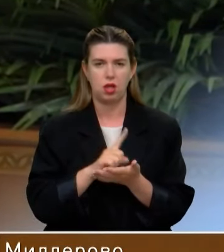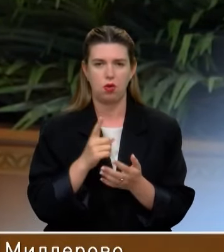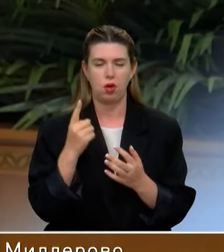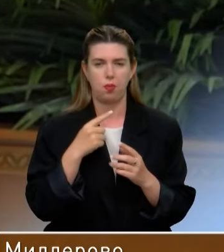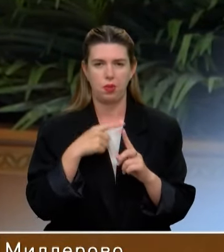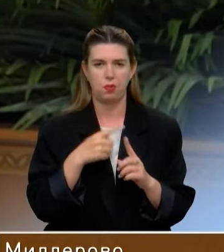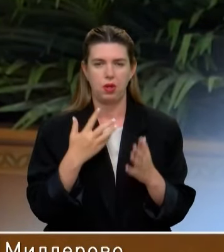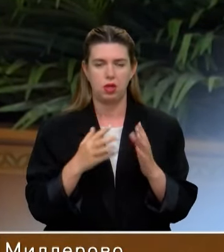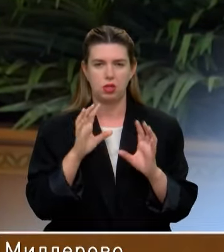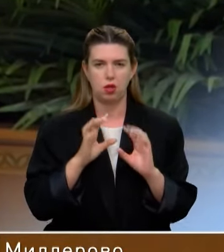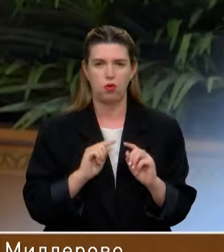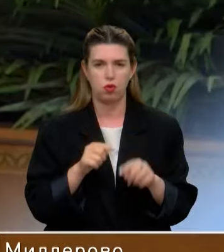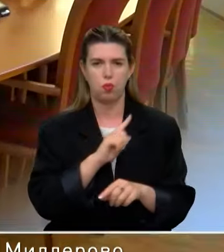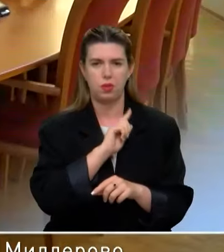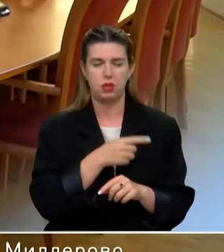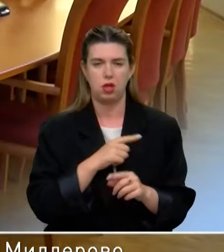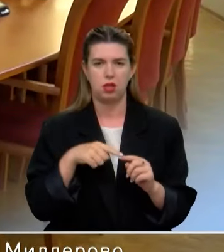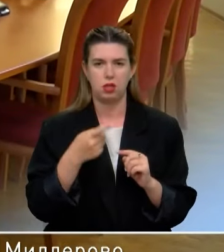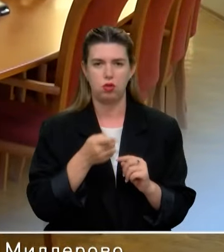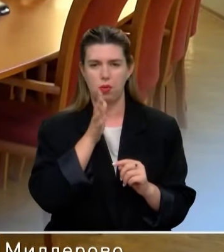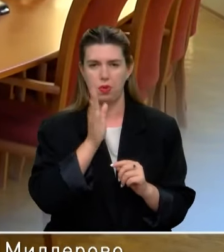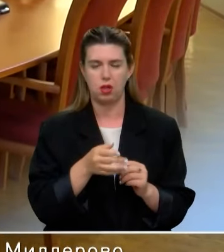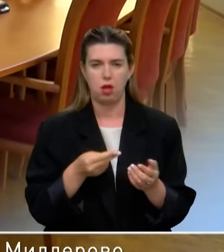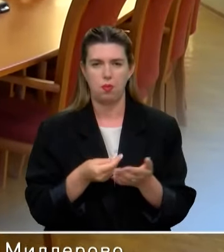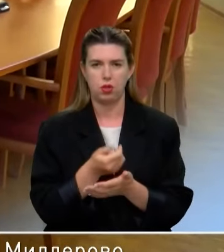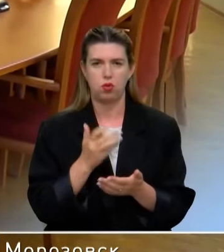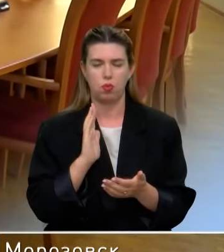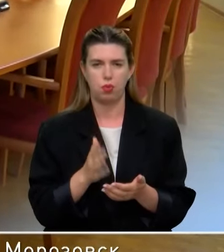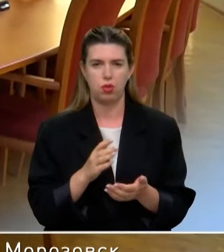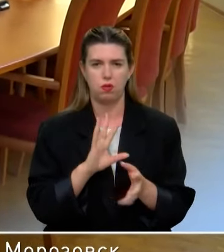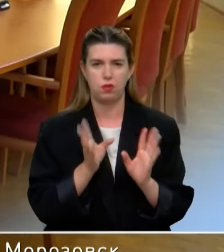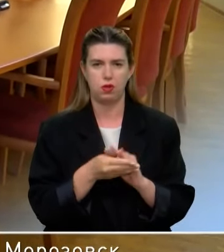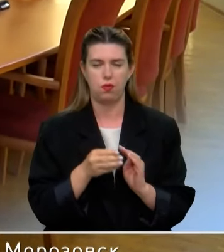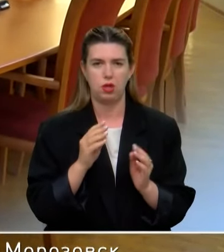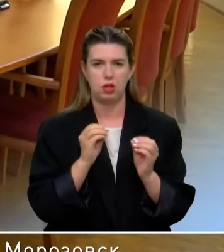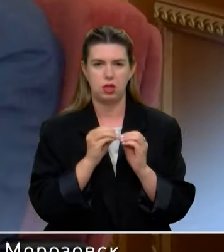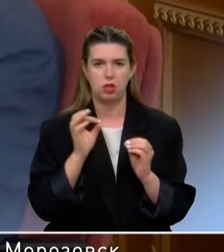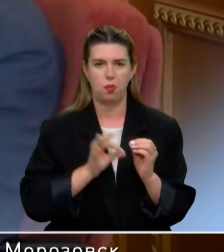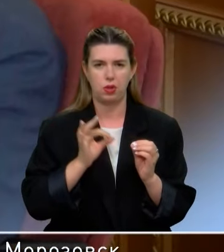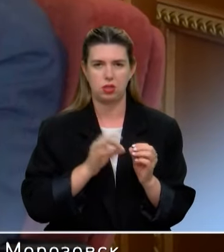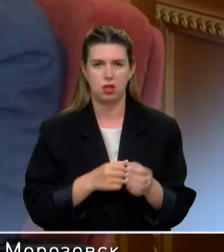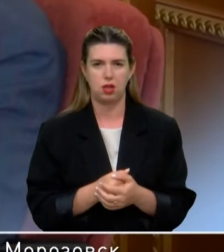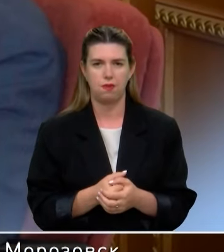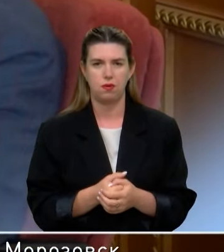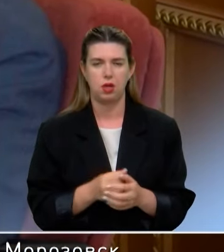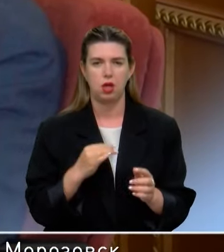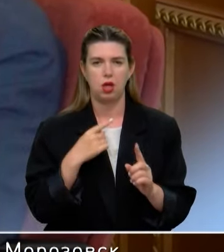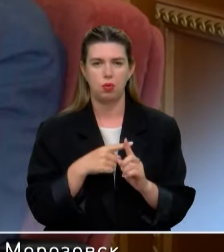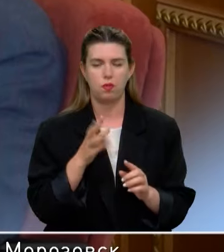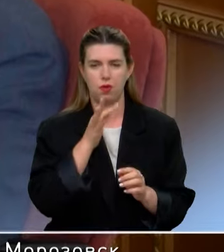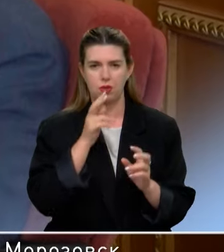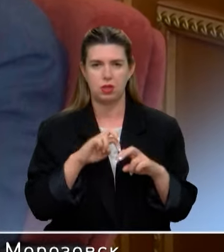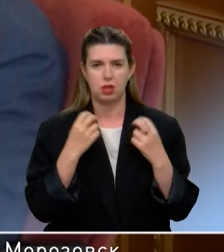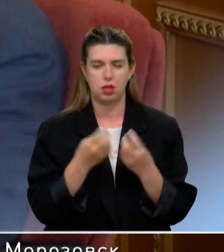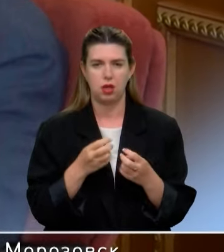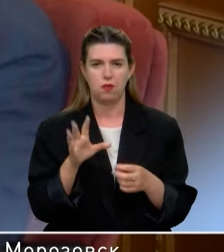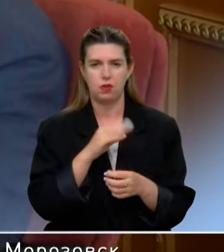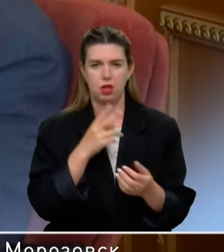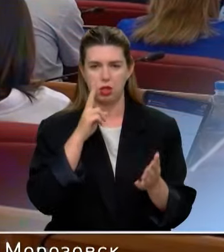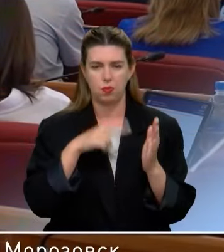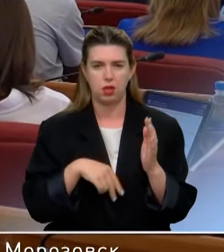прибыль если закон вступит в силу следующие 5 лет платёж для них составит всего 10% Кроме этого во время заседания комитет